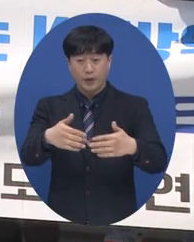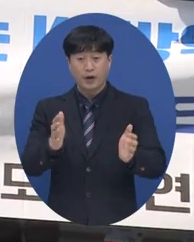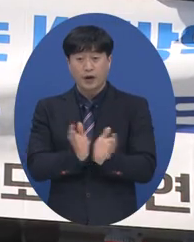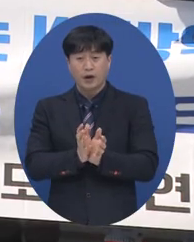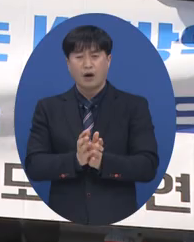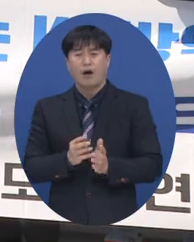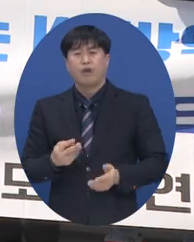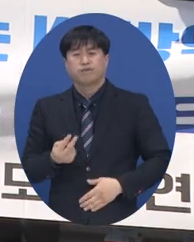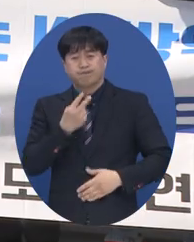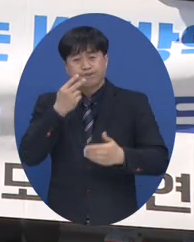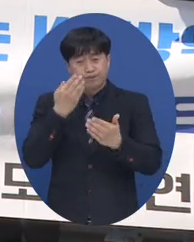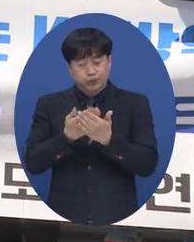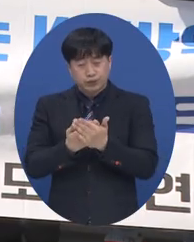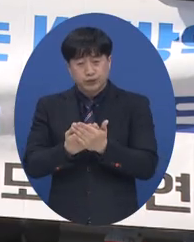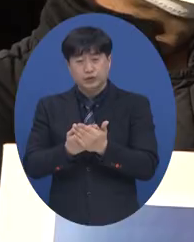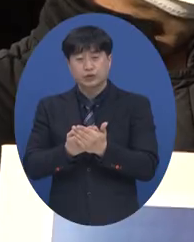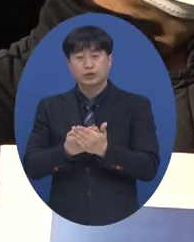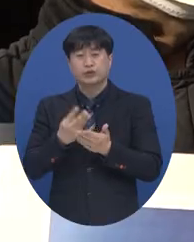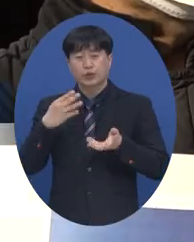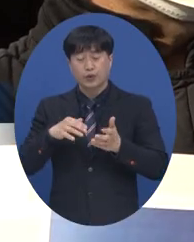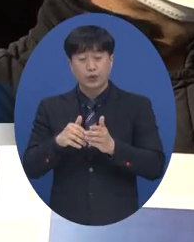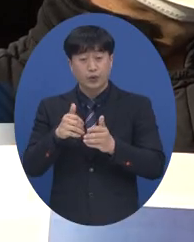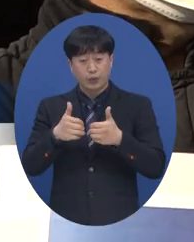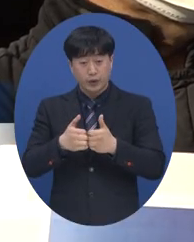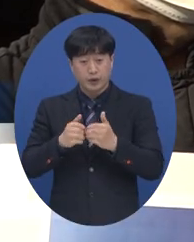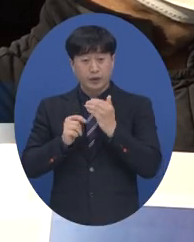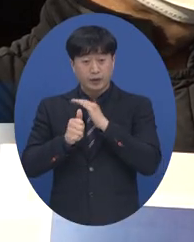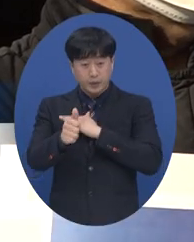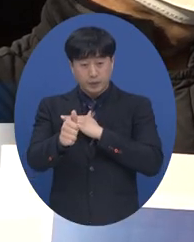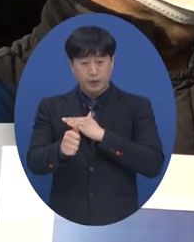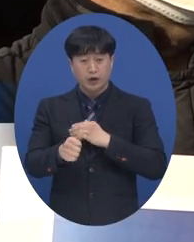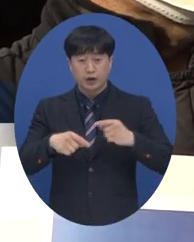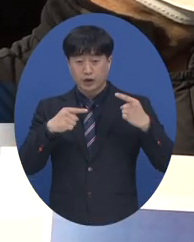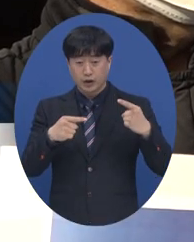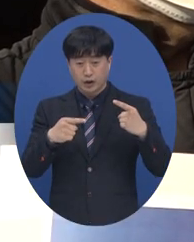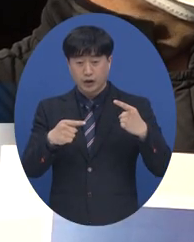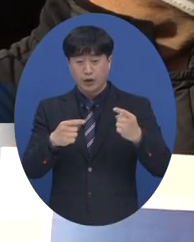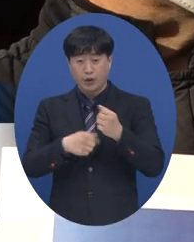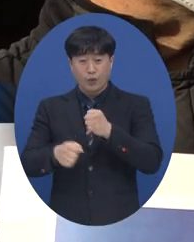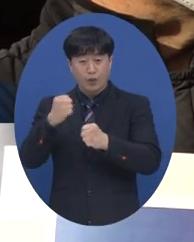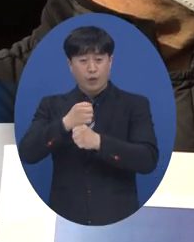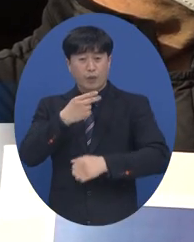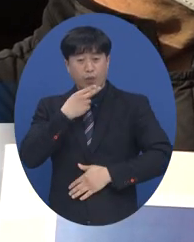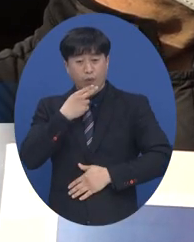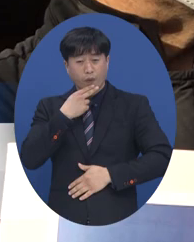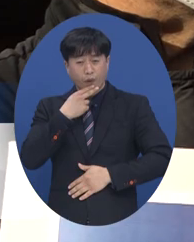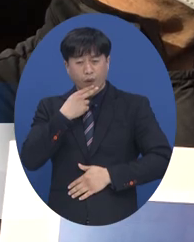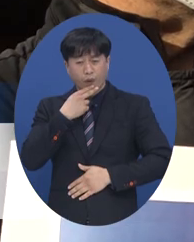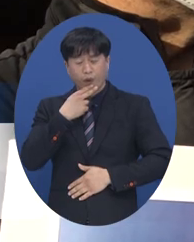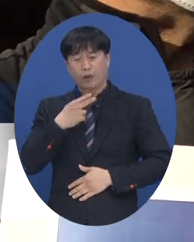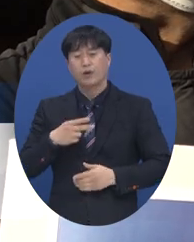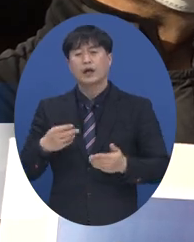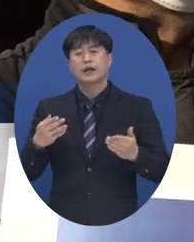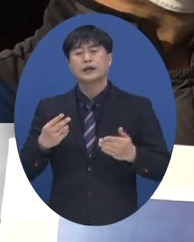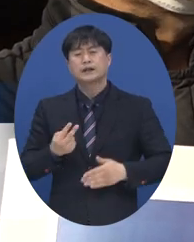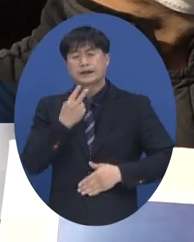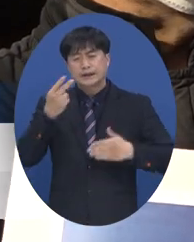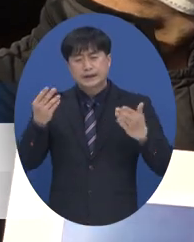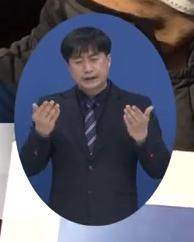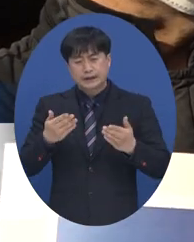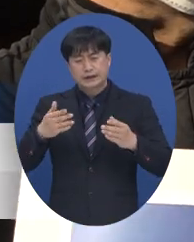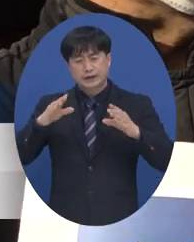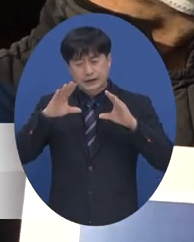를 찾았고 폴 배 목에 생 하지 못하면 생업을 꿇어 수밖에 없는 결 버카 미